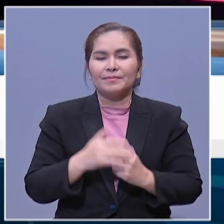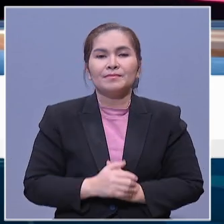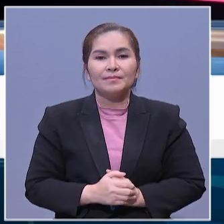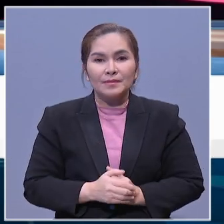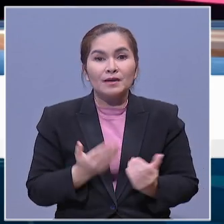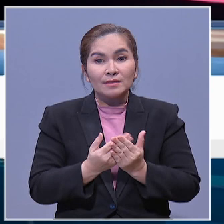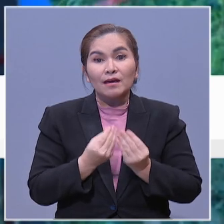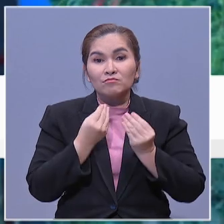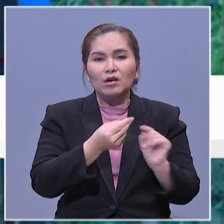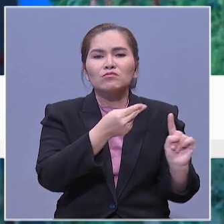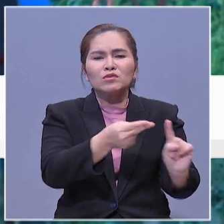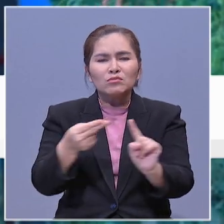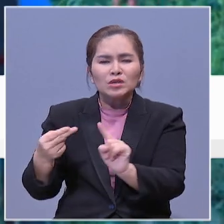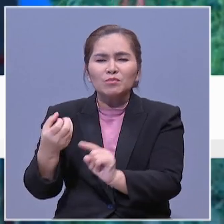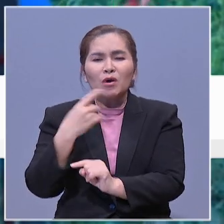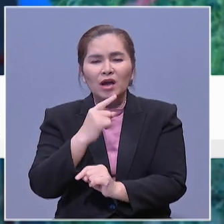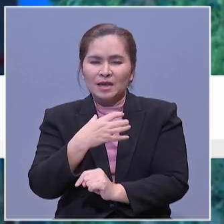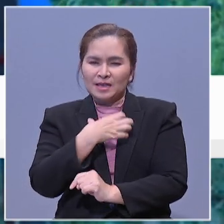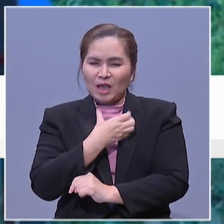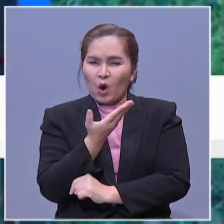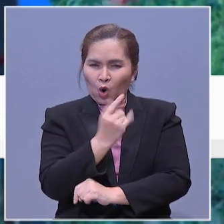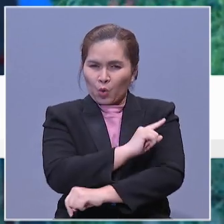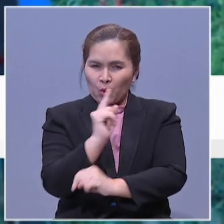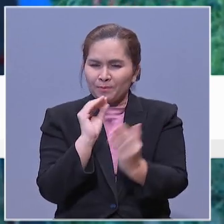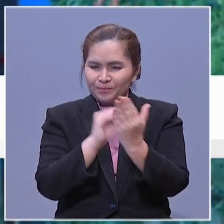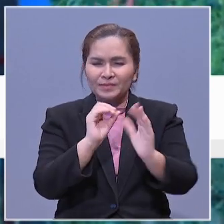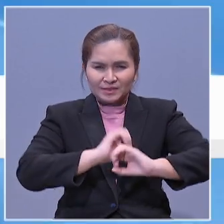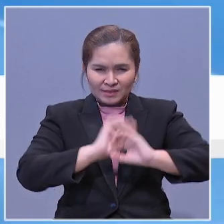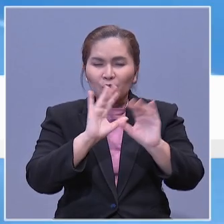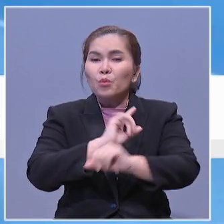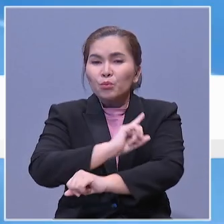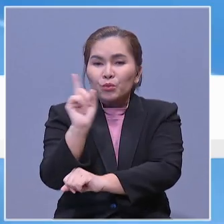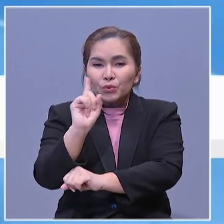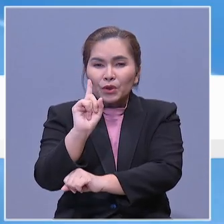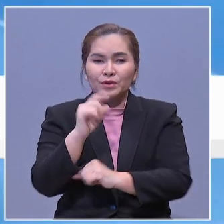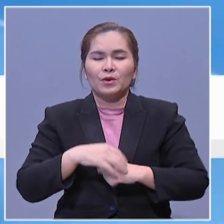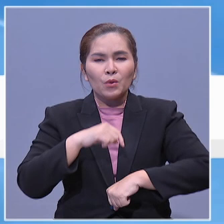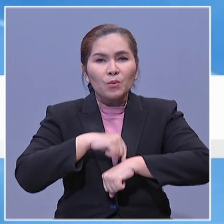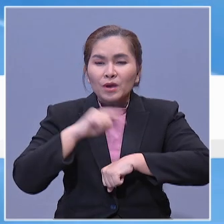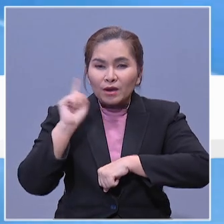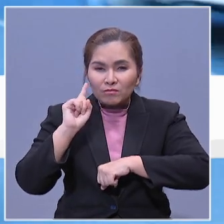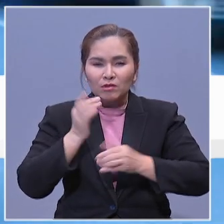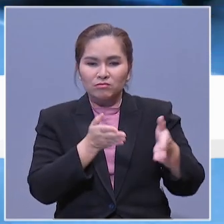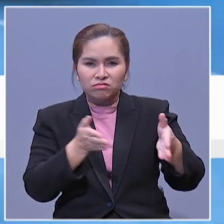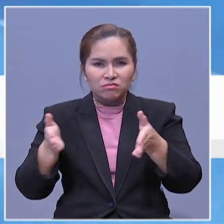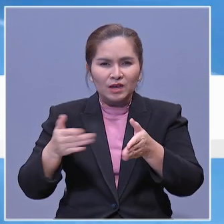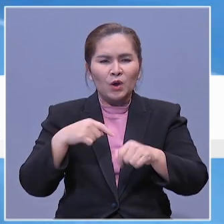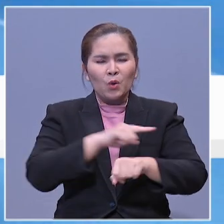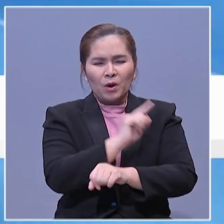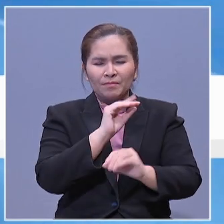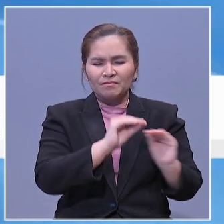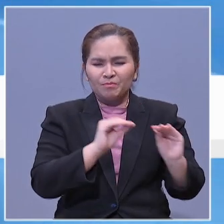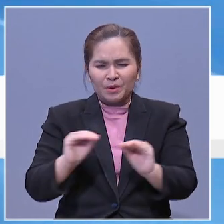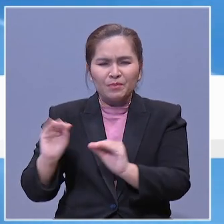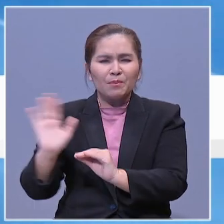ค่ะคุณสุรัตน์บอกช่วยระบุวันเวลาเลยได้ไหมว่าจะให้เมื่อไหร่โดยไม่ประกาศเลื่อนอีกแล้